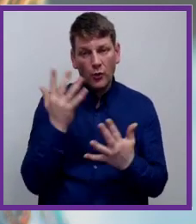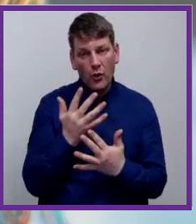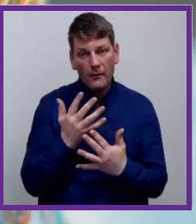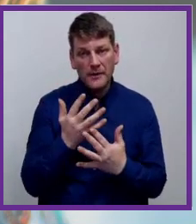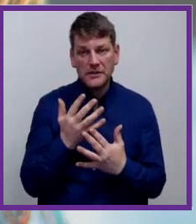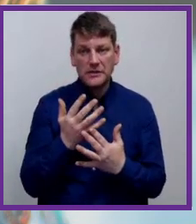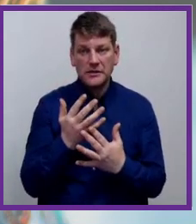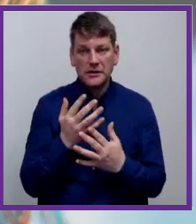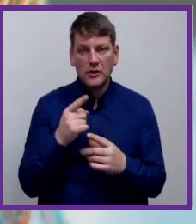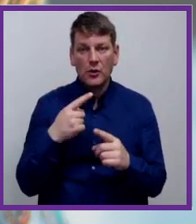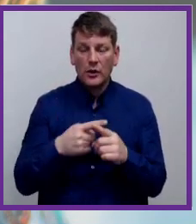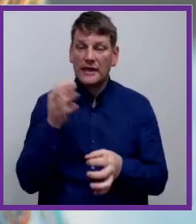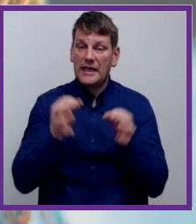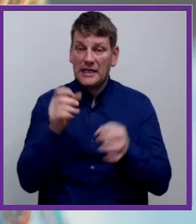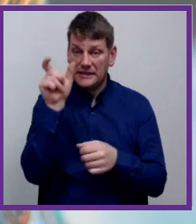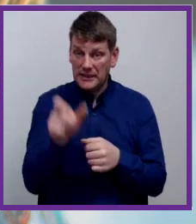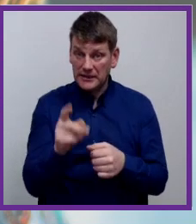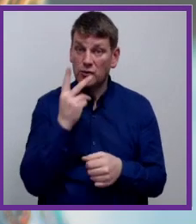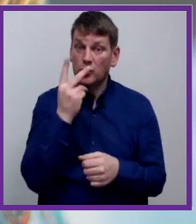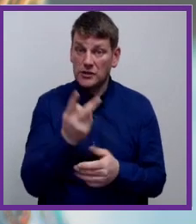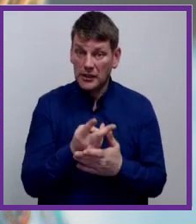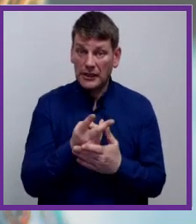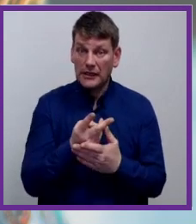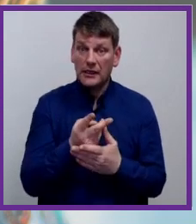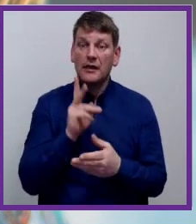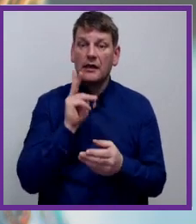un tiesnesis uzskatīja, ka